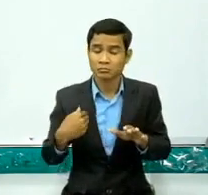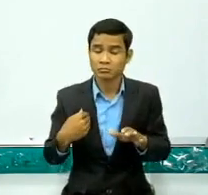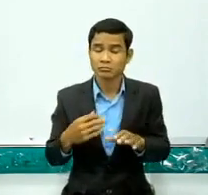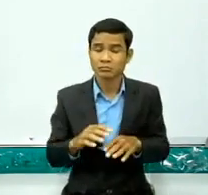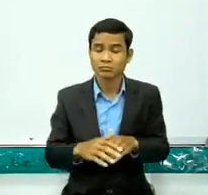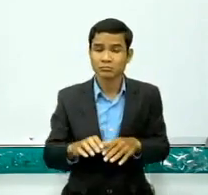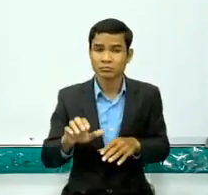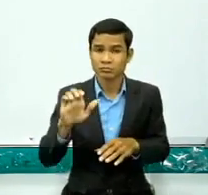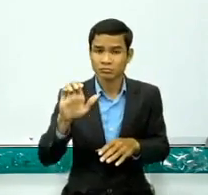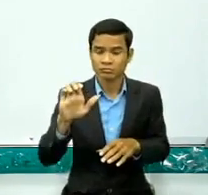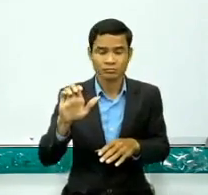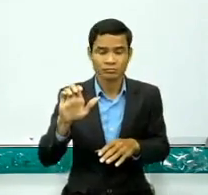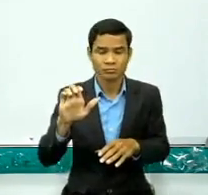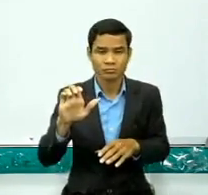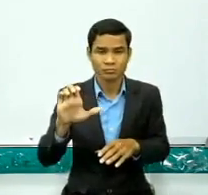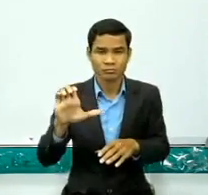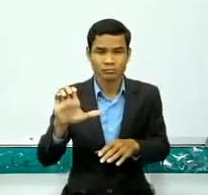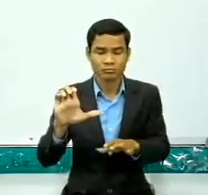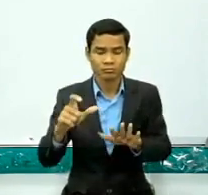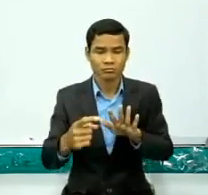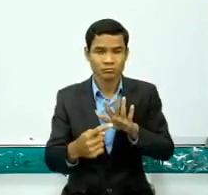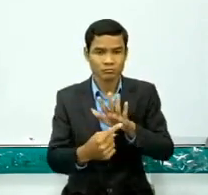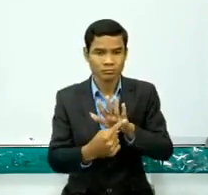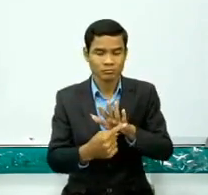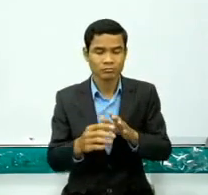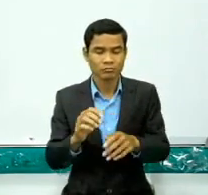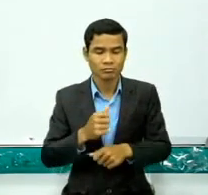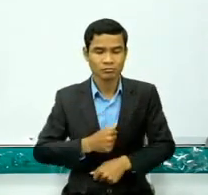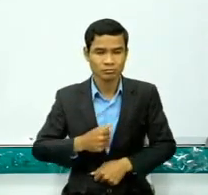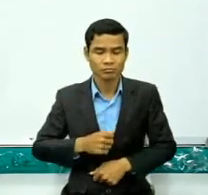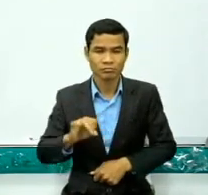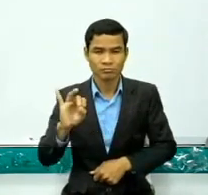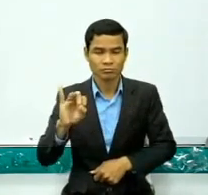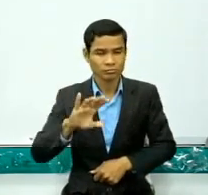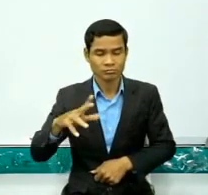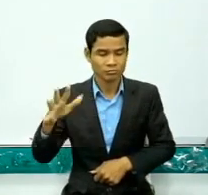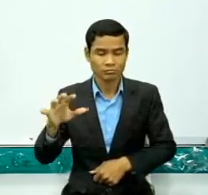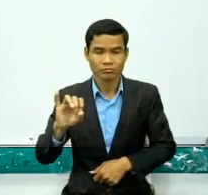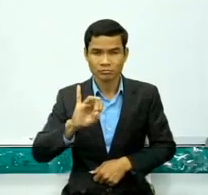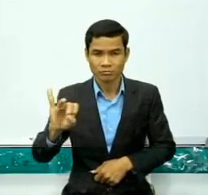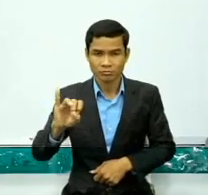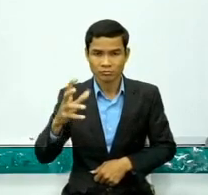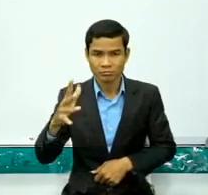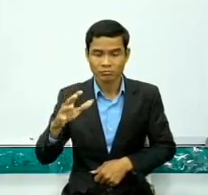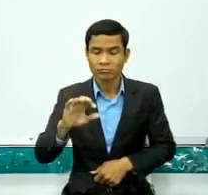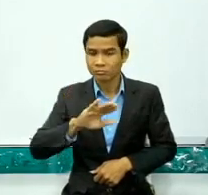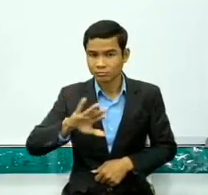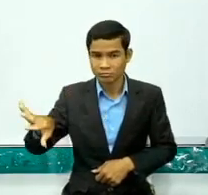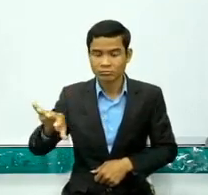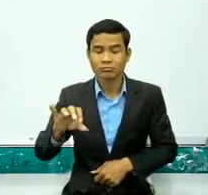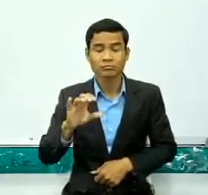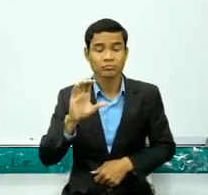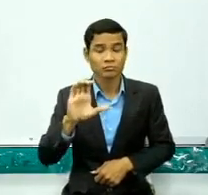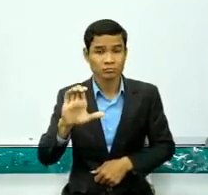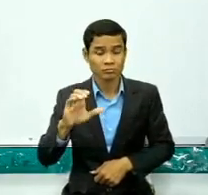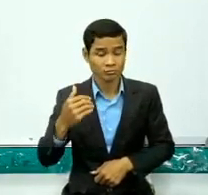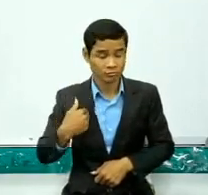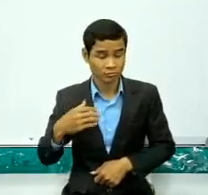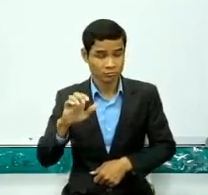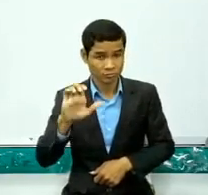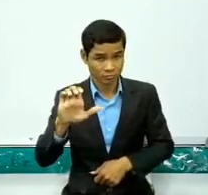ឆនិងស្រៈអឺម្ដងទៀតឈើគឺមានអក្សរ